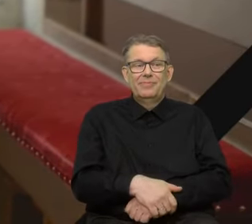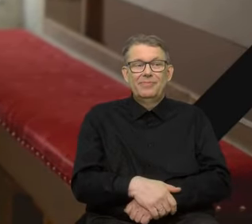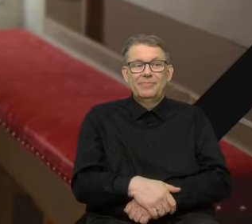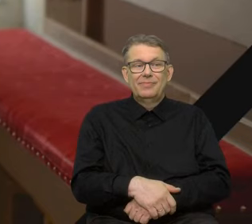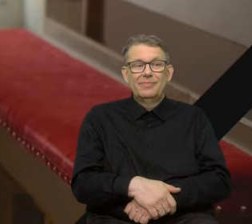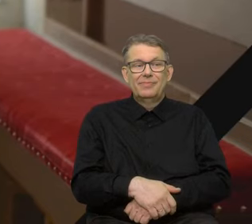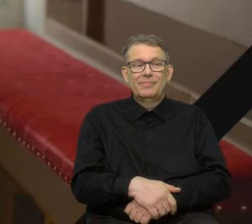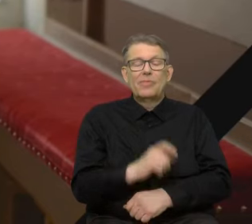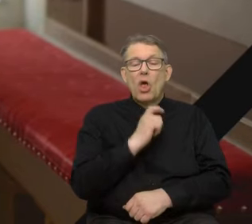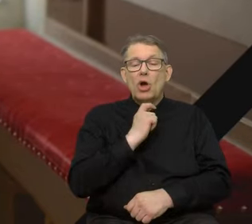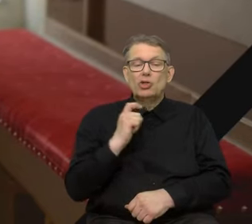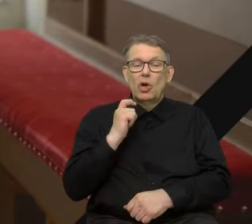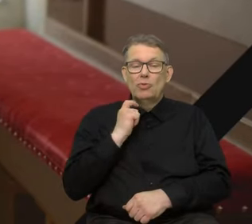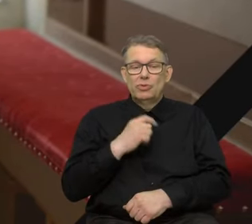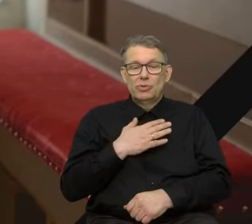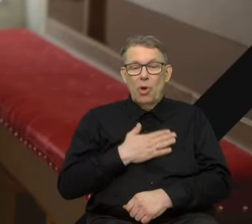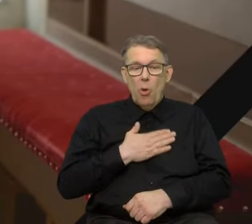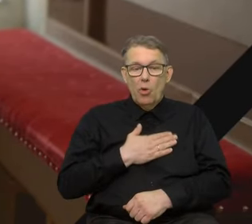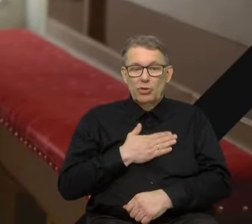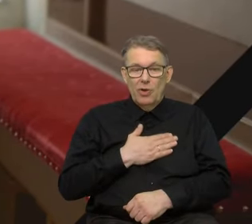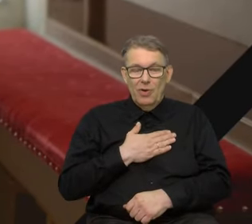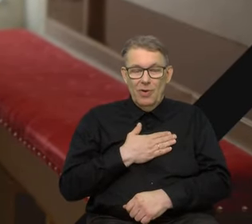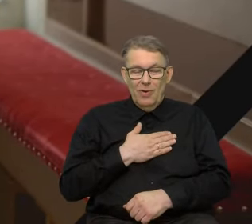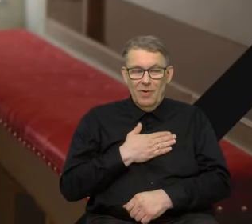Ksiądz Sopoćko